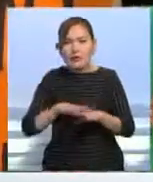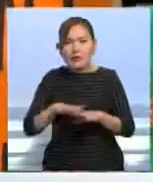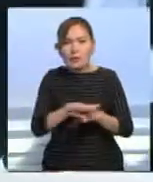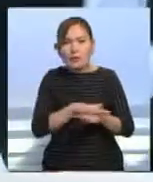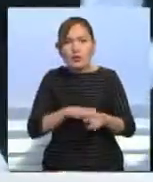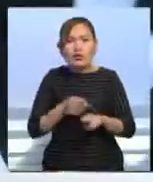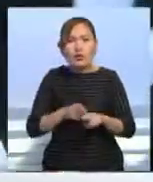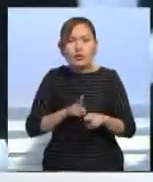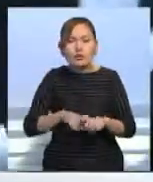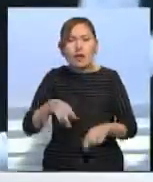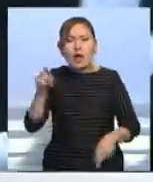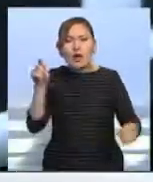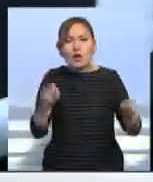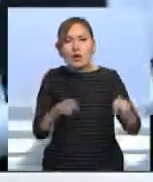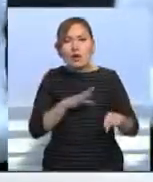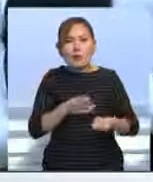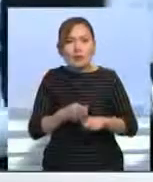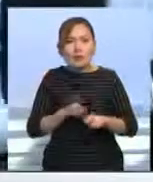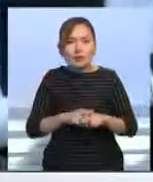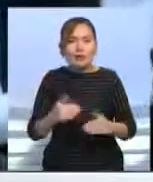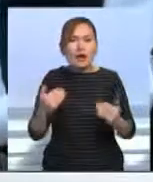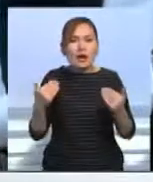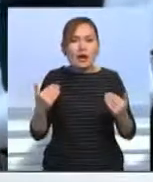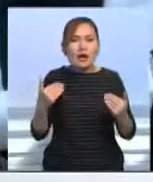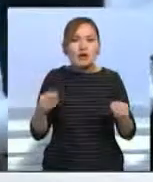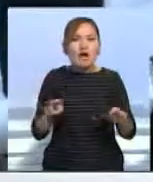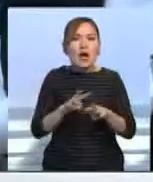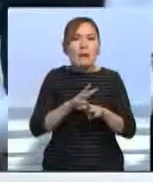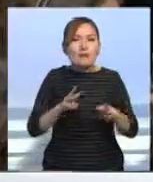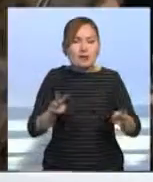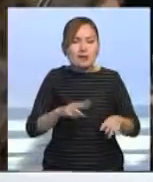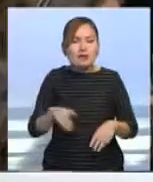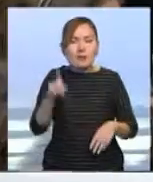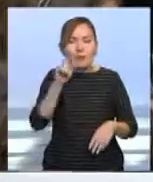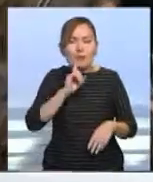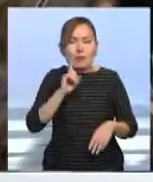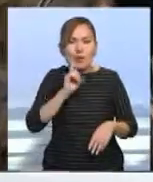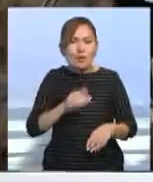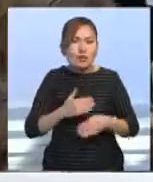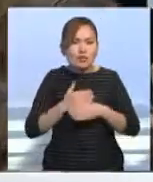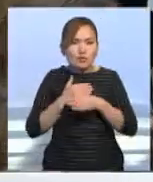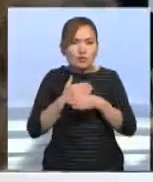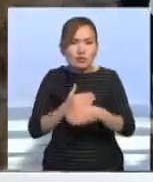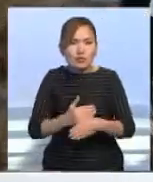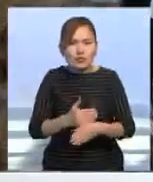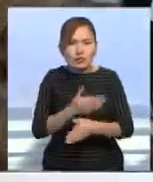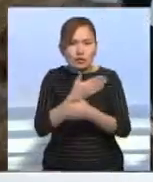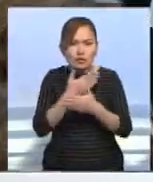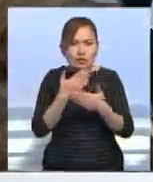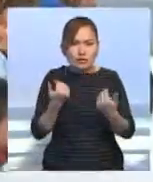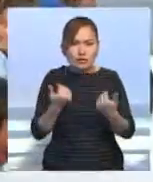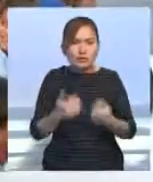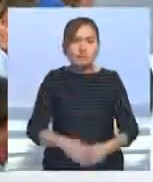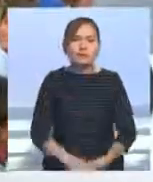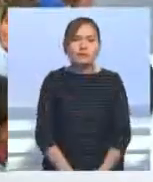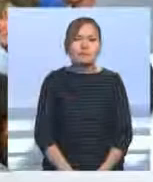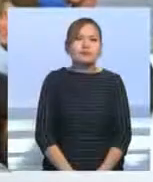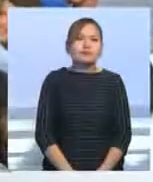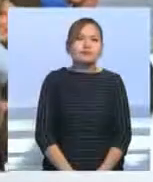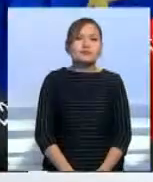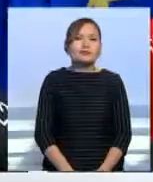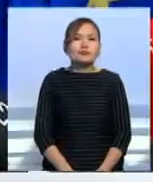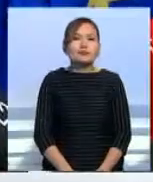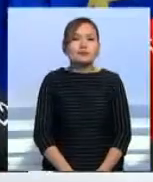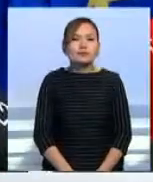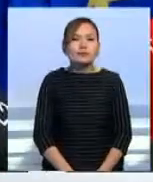бастауғылап елге келген. Ал биліктегілер болса, босқындар жақын арада Германиядағы туысқандар мен отбасыларымен қауышады деп отыр.